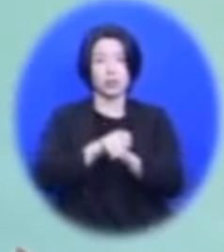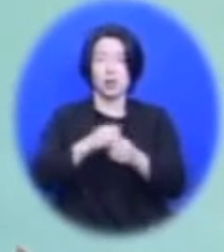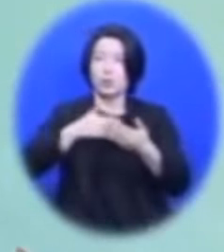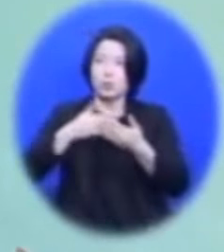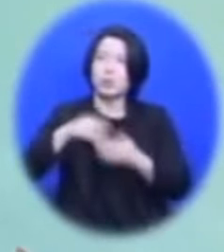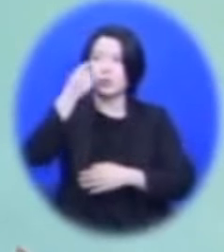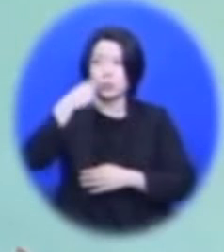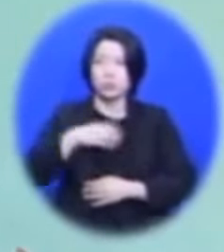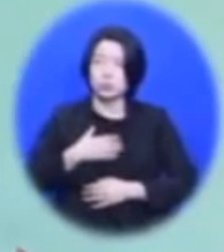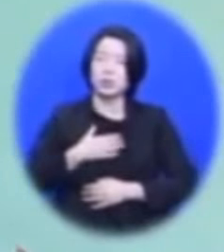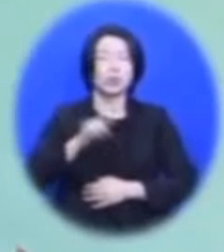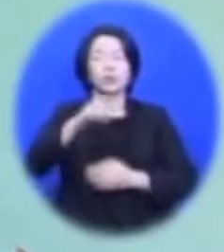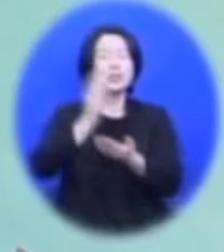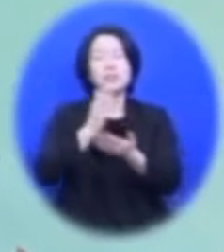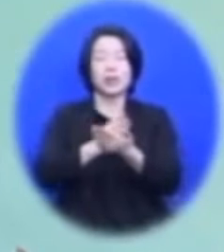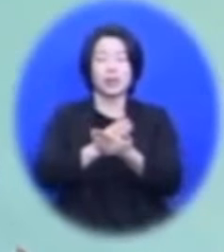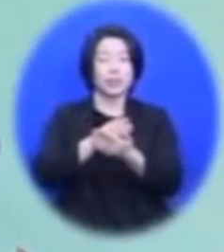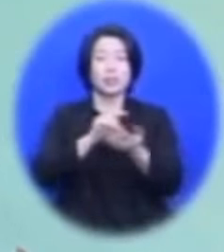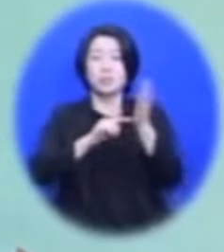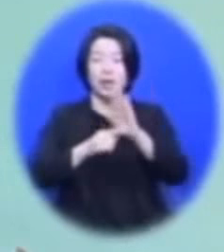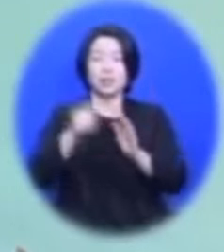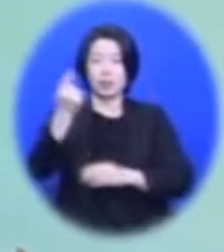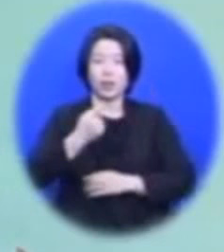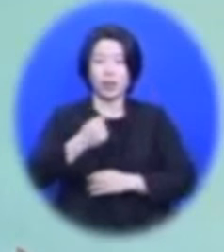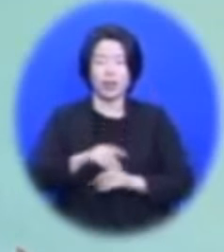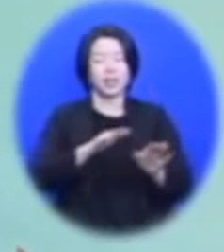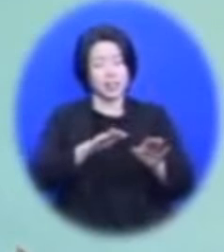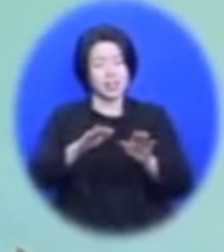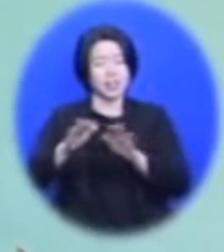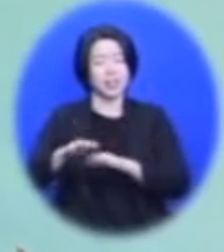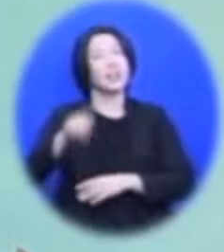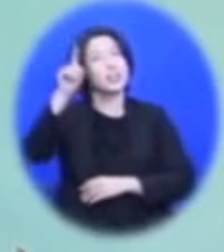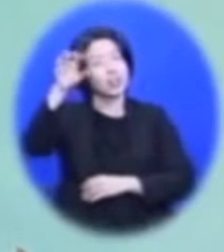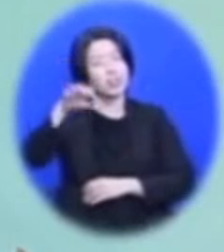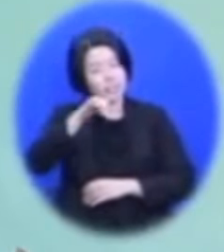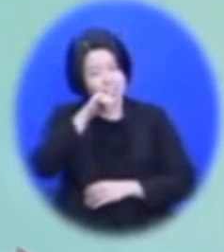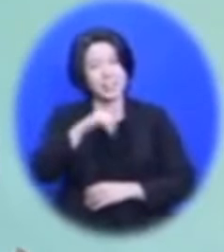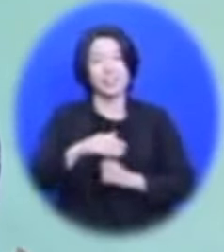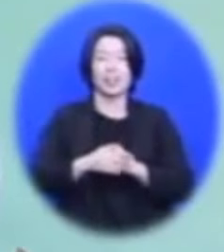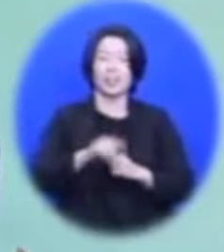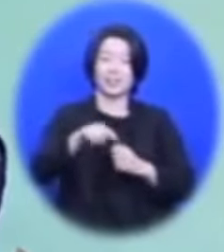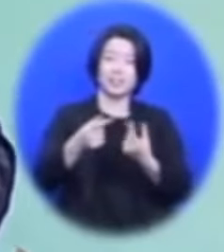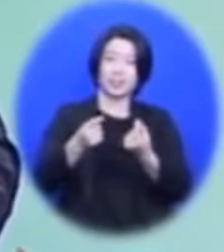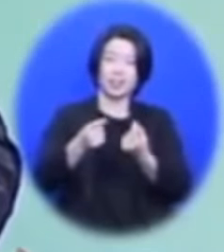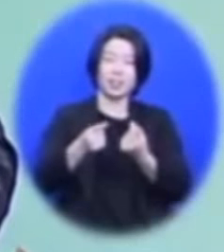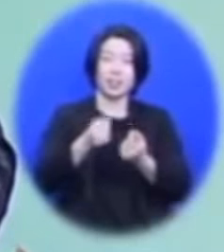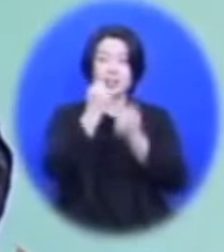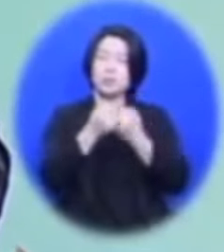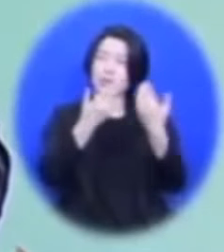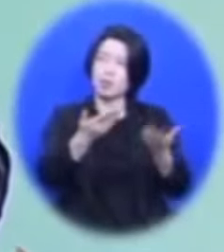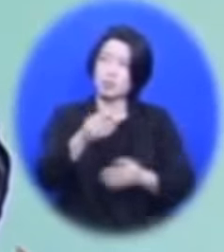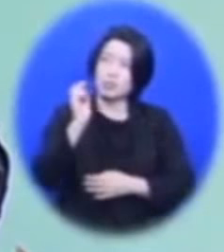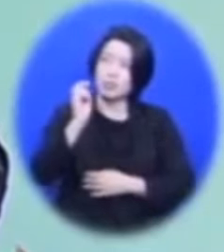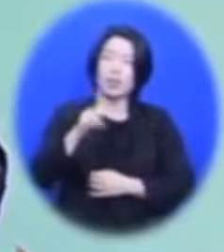슬퍼도 하고 그러지 마 그러기도 하고 뭐 이래야 그 다음에 이제 찬찬하게 천국이 있단다 뭐 이러면서 이렇게 갈 텐데 뭐